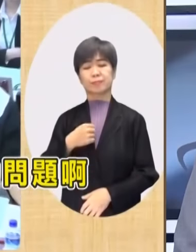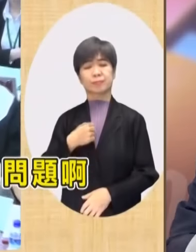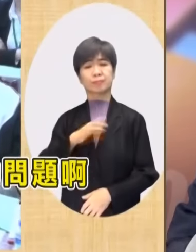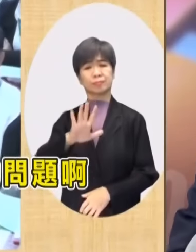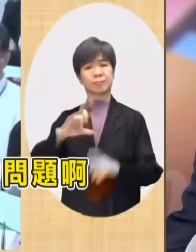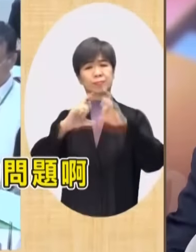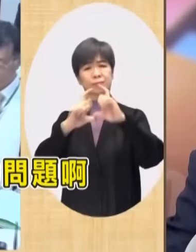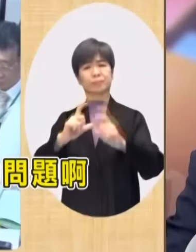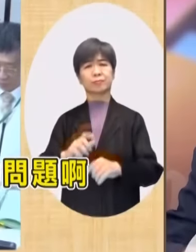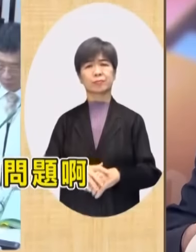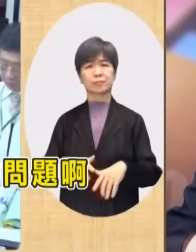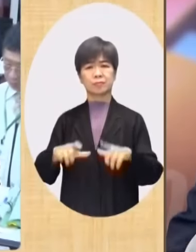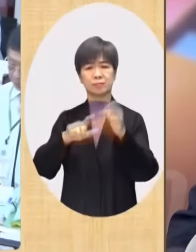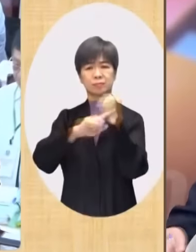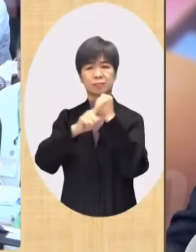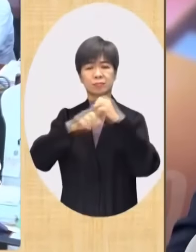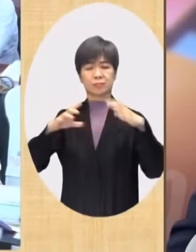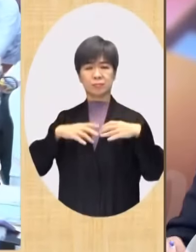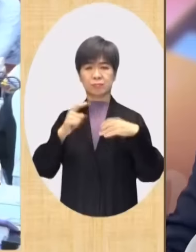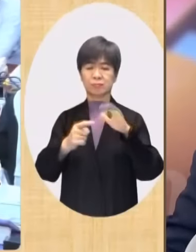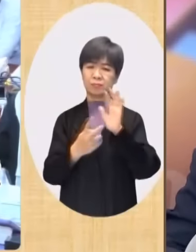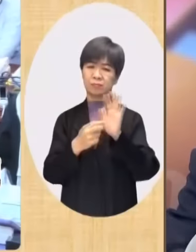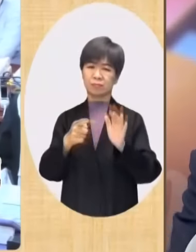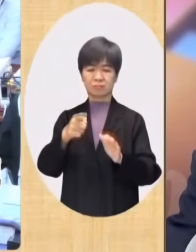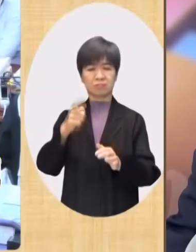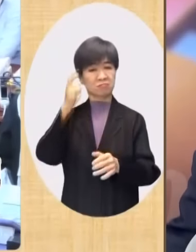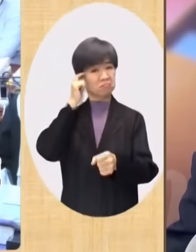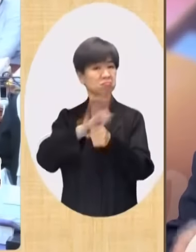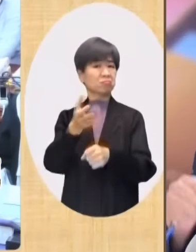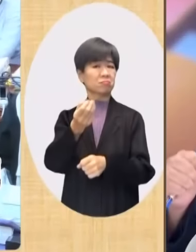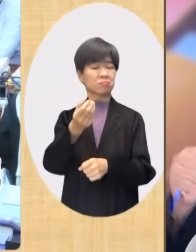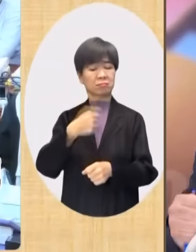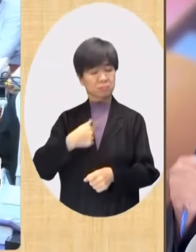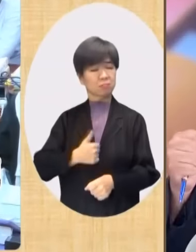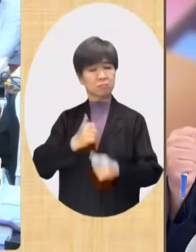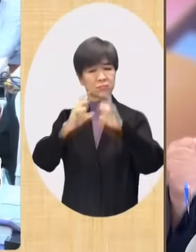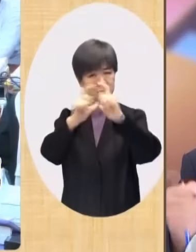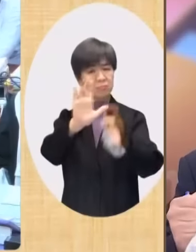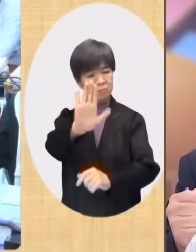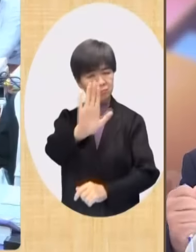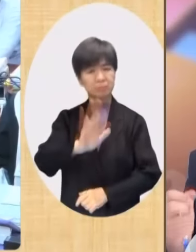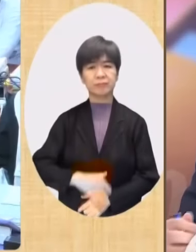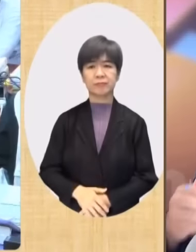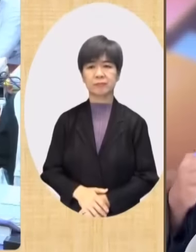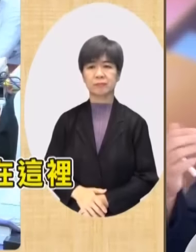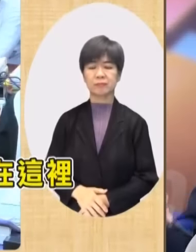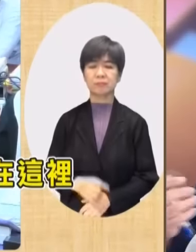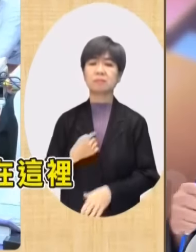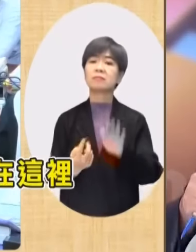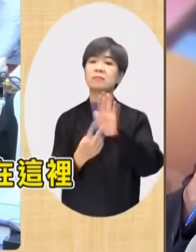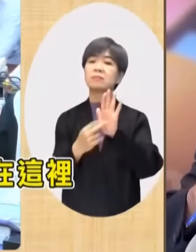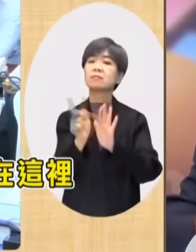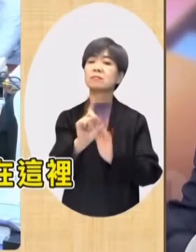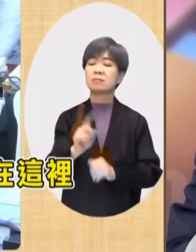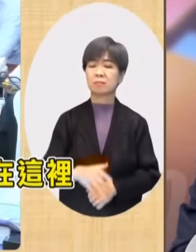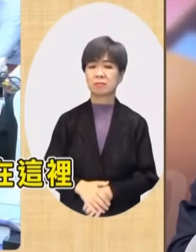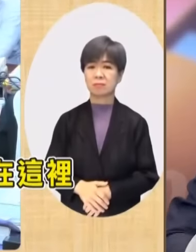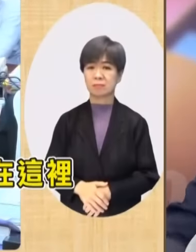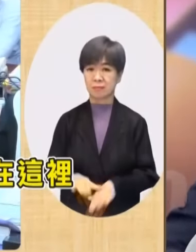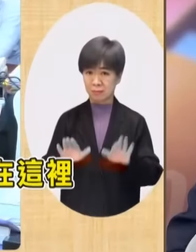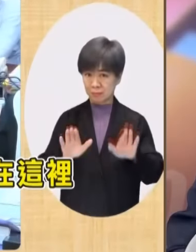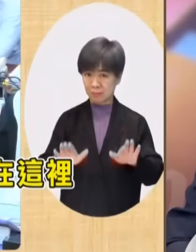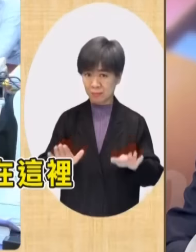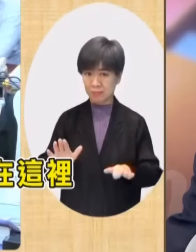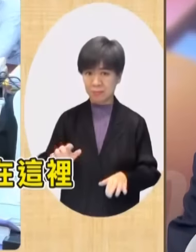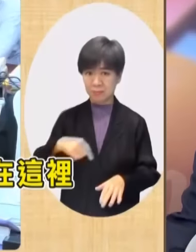确定，你怎么知道几票？另外一个状况是议事录上面谁记载了什么，谁到底投票了什么？过去的所有的法